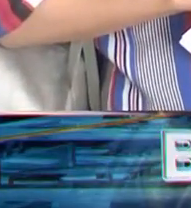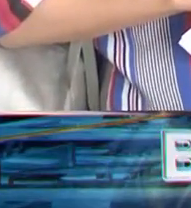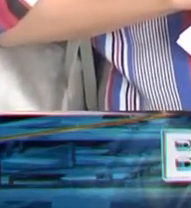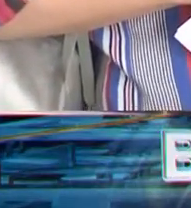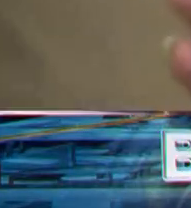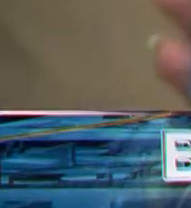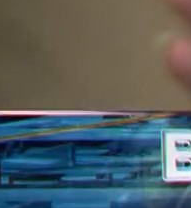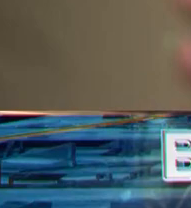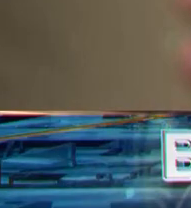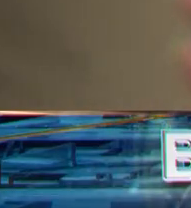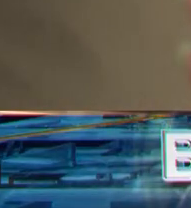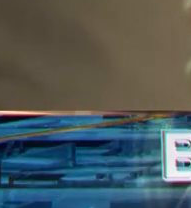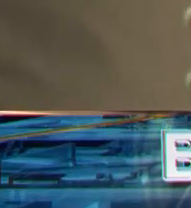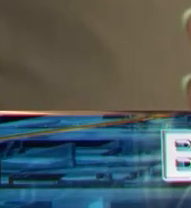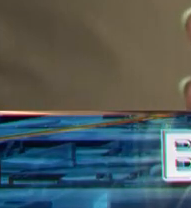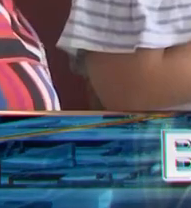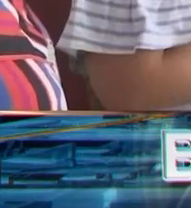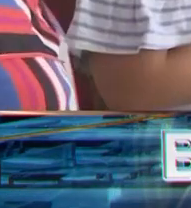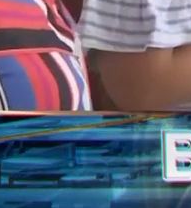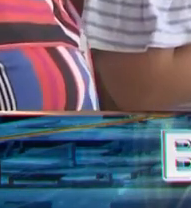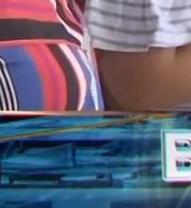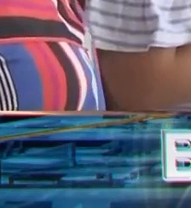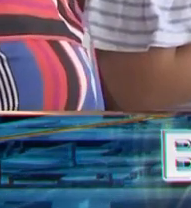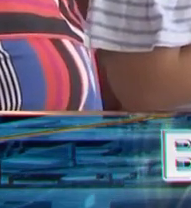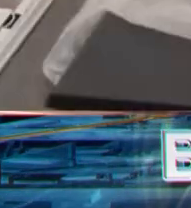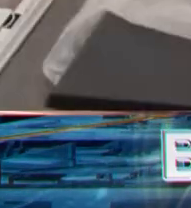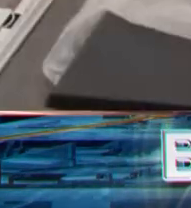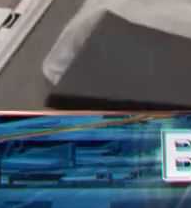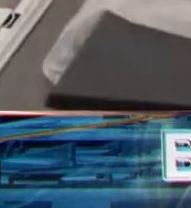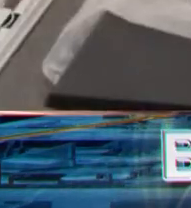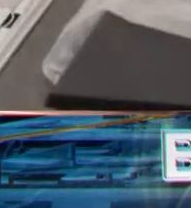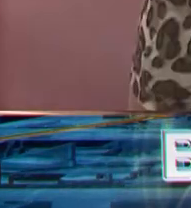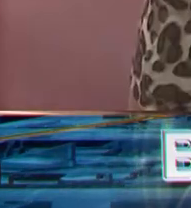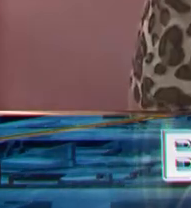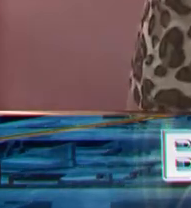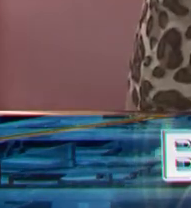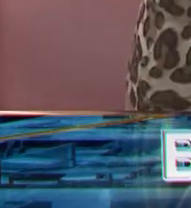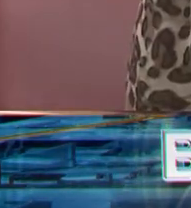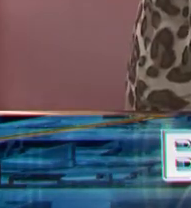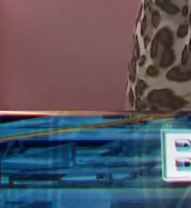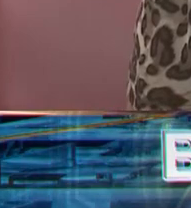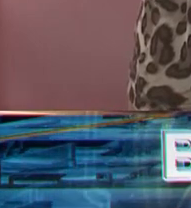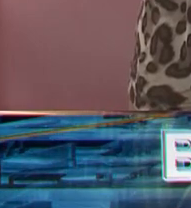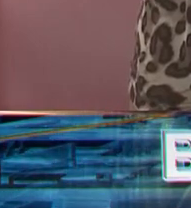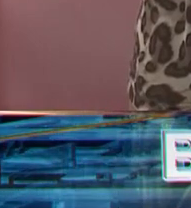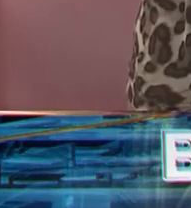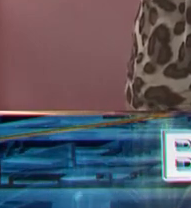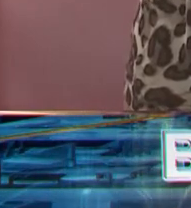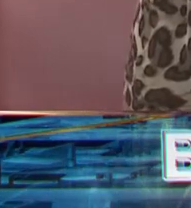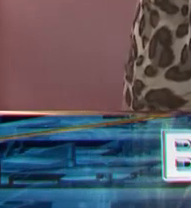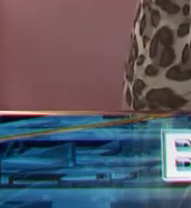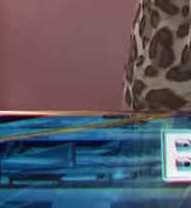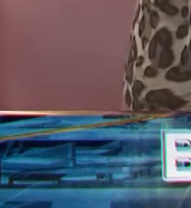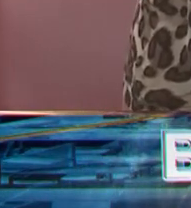Жуырда облысымызда интернет-радио іске қосылады. Жоба мүмкіндігі шектеулі жандарға арналған. Радиоведущылардың өздерін